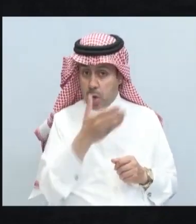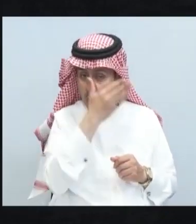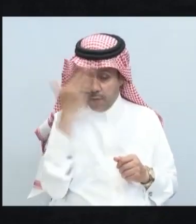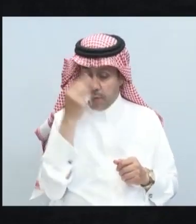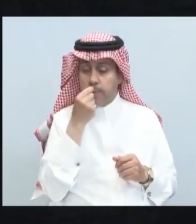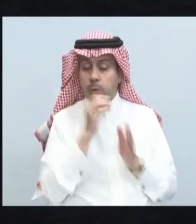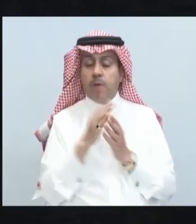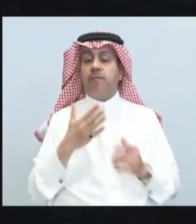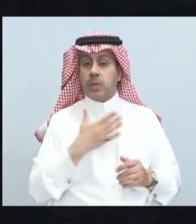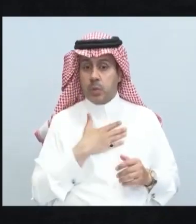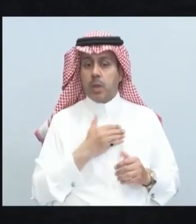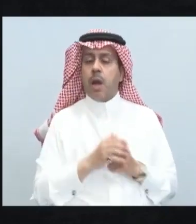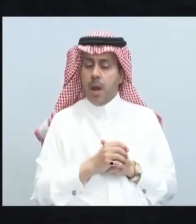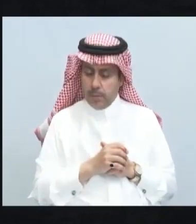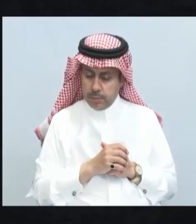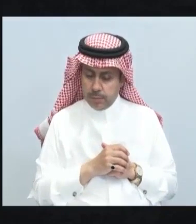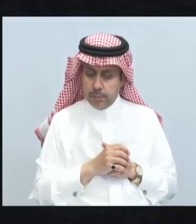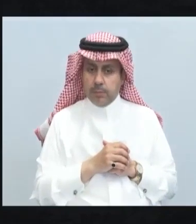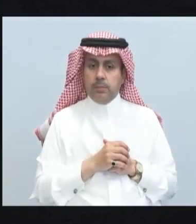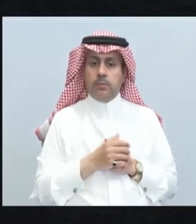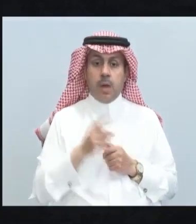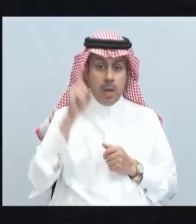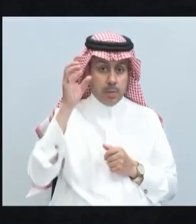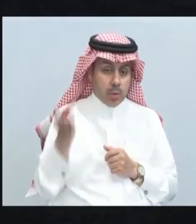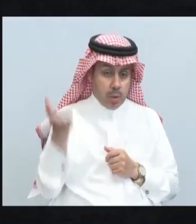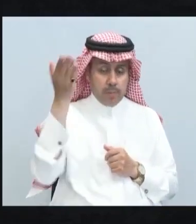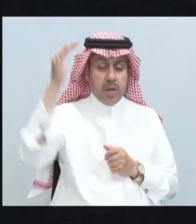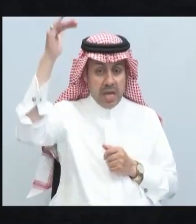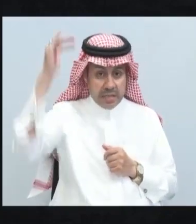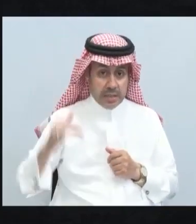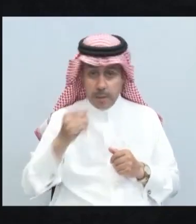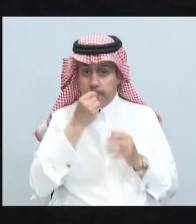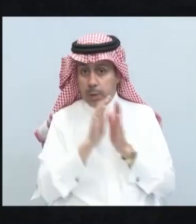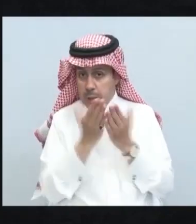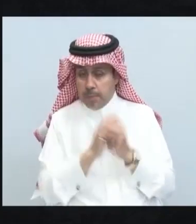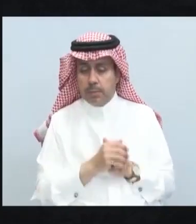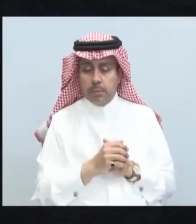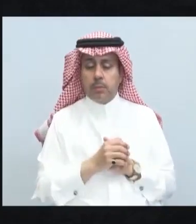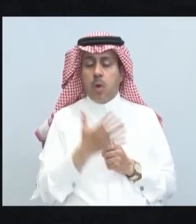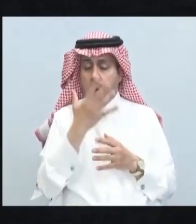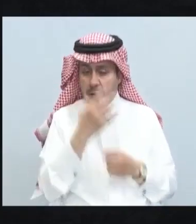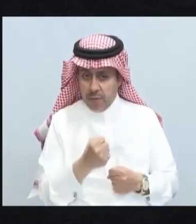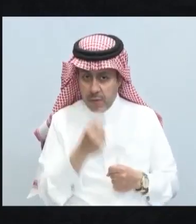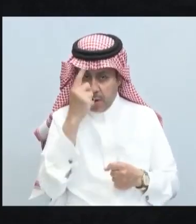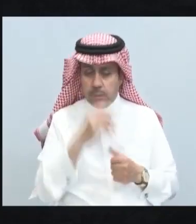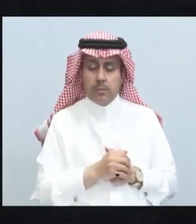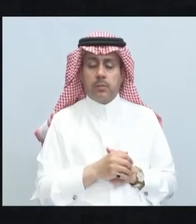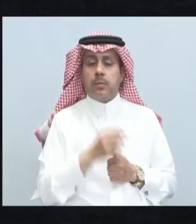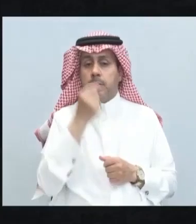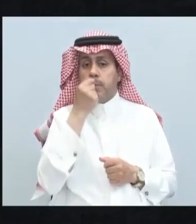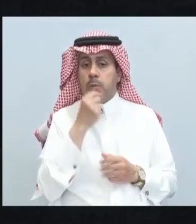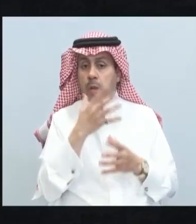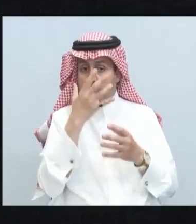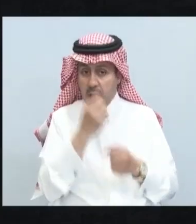صدورنا نعم والله جل وعلا انزل كتابه وهو له حافظ فالكتاب